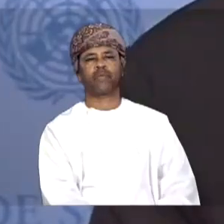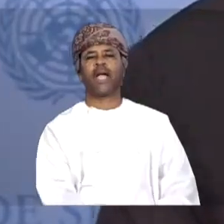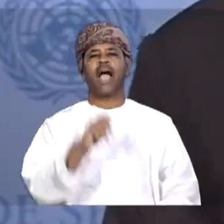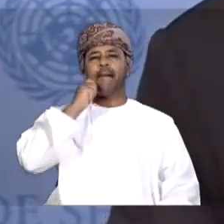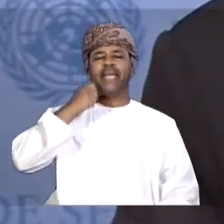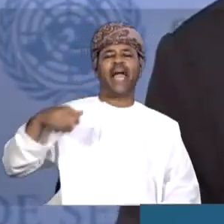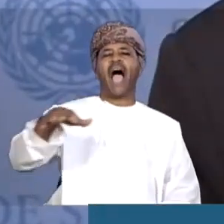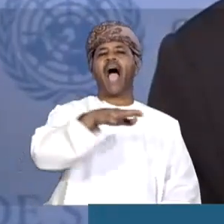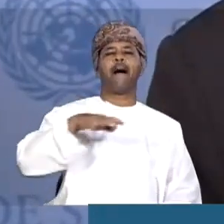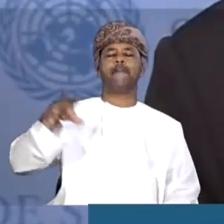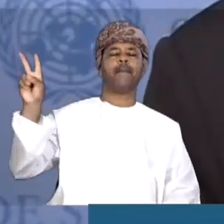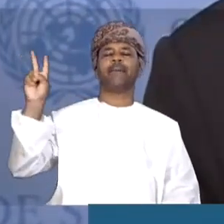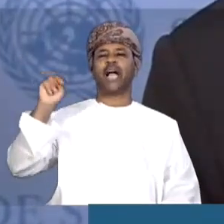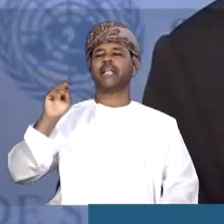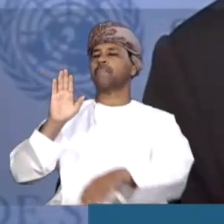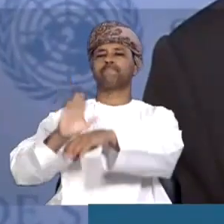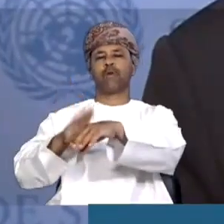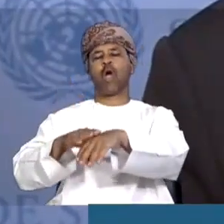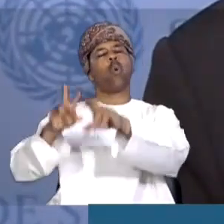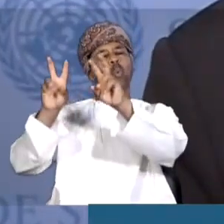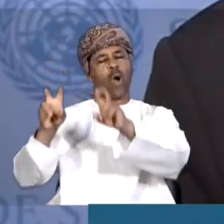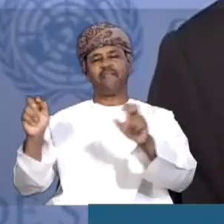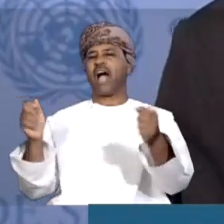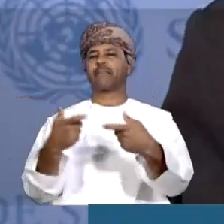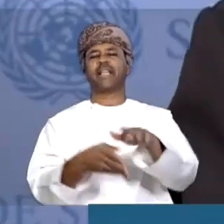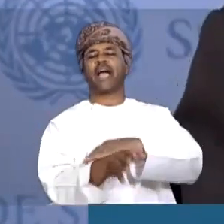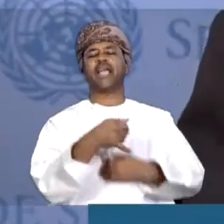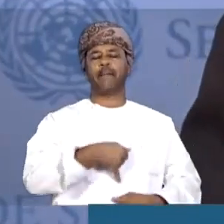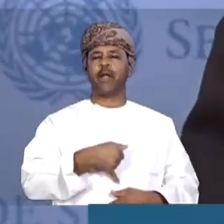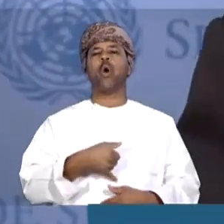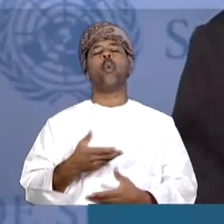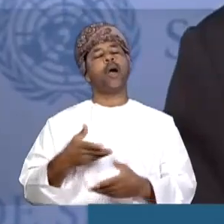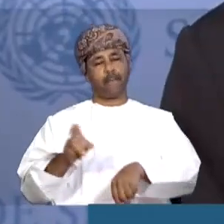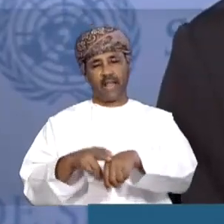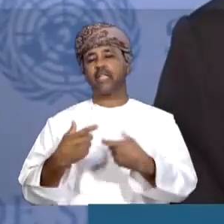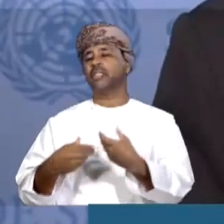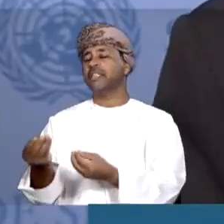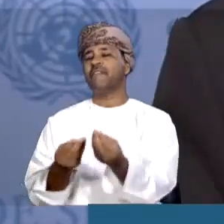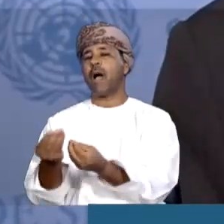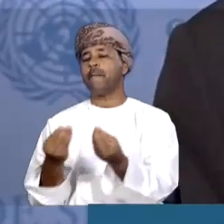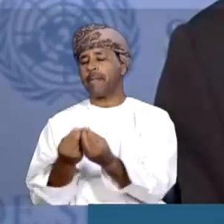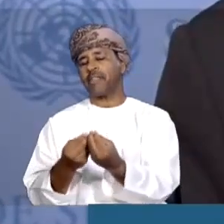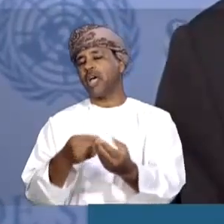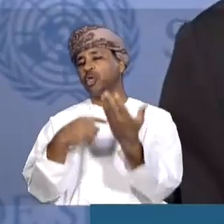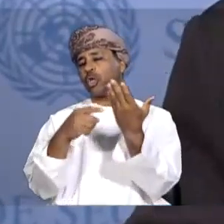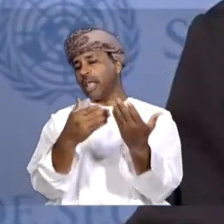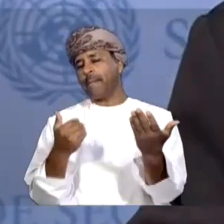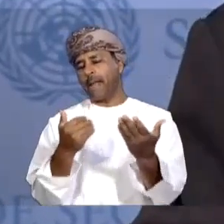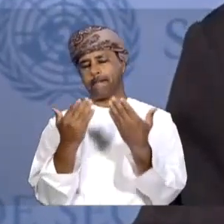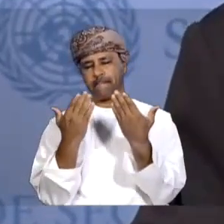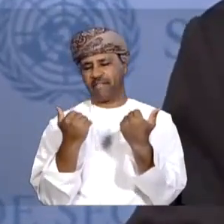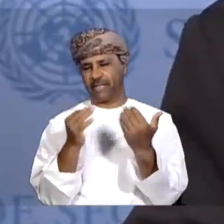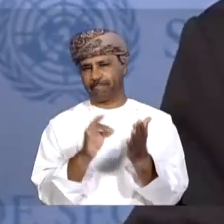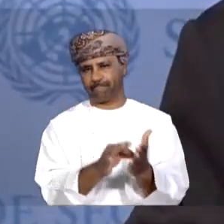الأمين العام للأمم المتحدة يدعو لإنهاء العنف في اليمن وإجراء محادثات دون شروط مسبقة.